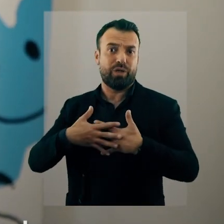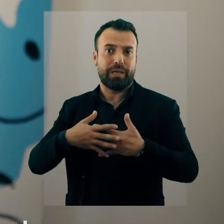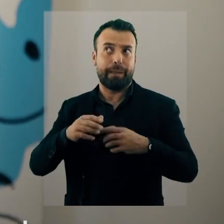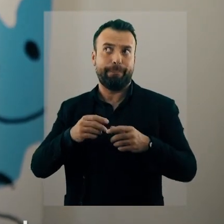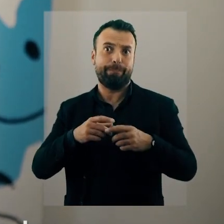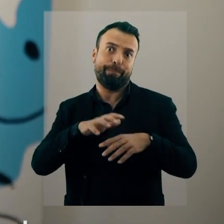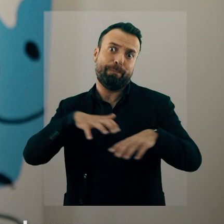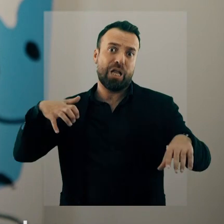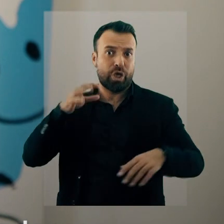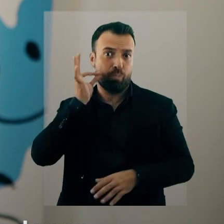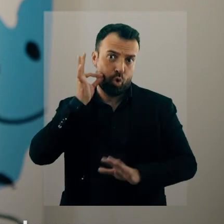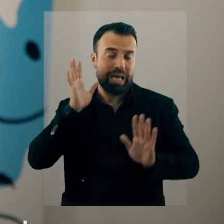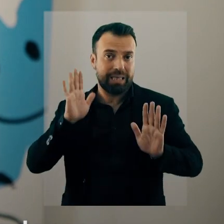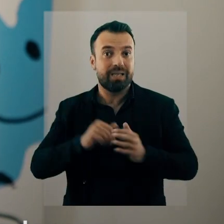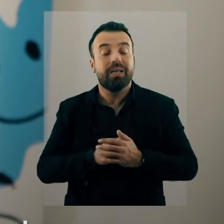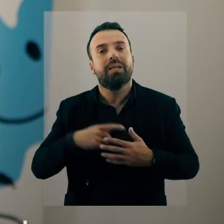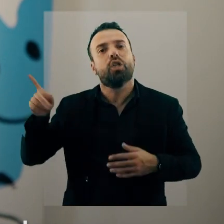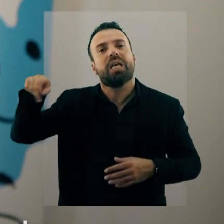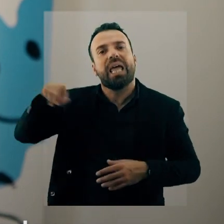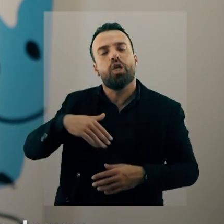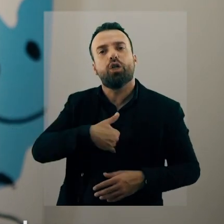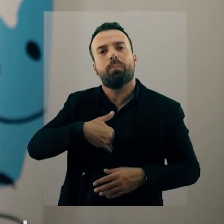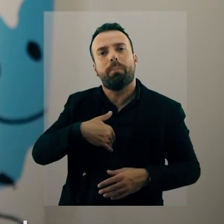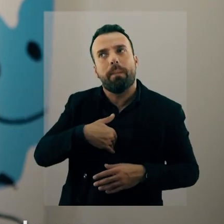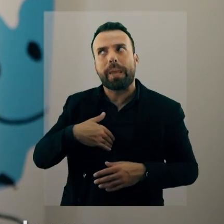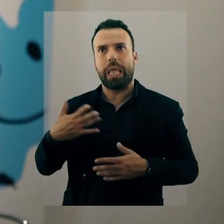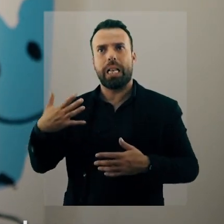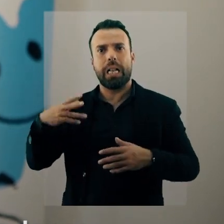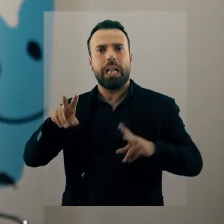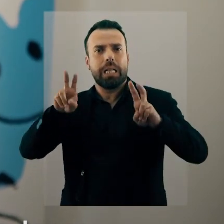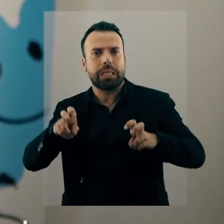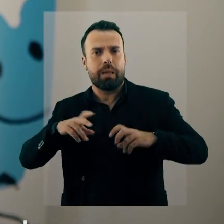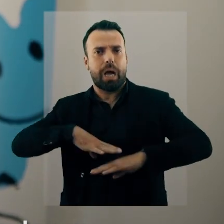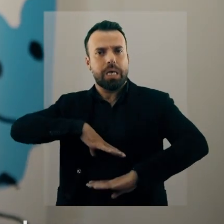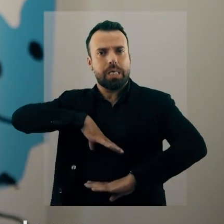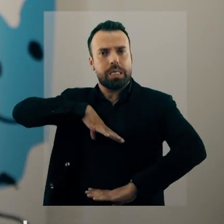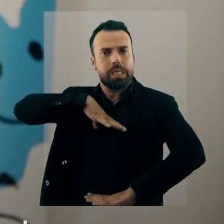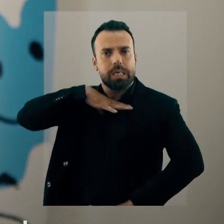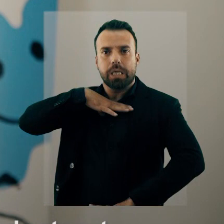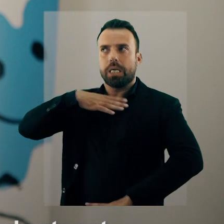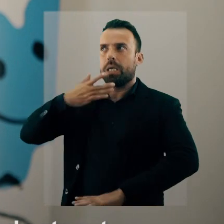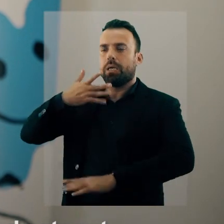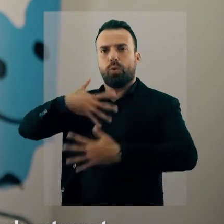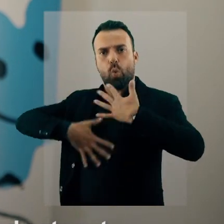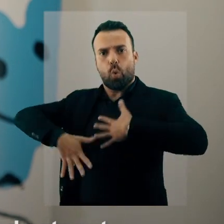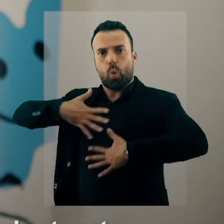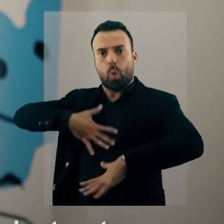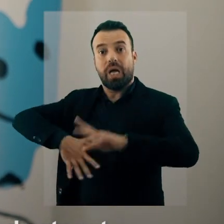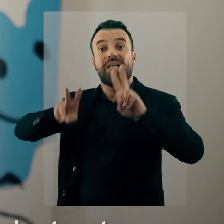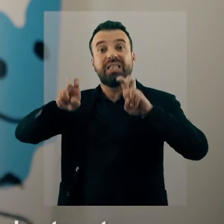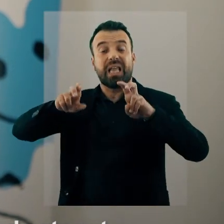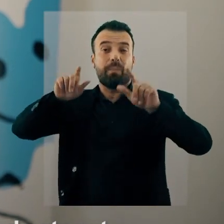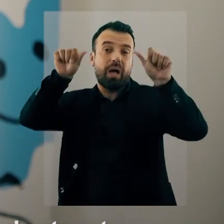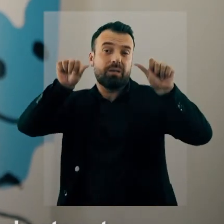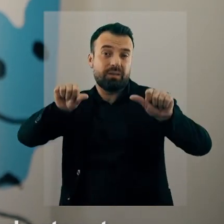perquè fonamentalment són dones, puguin desplegar les competències i millorar les competències que han treballat durant els